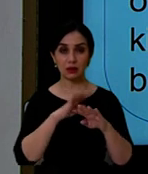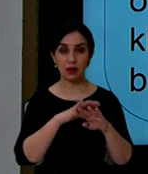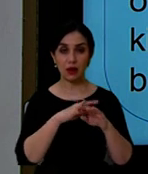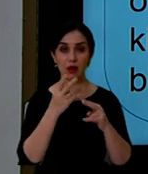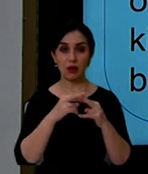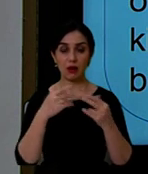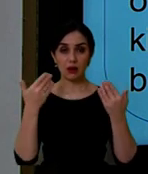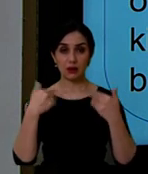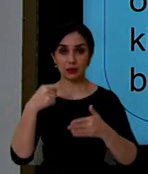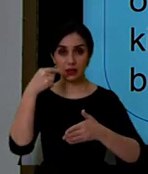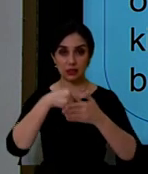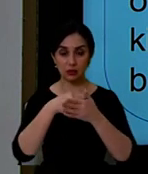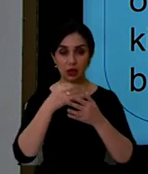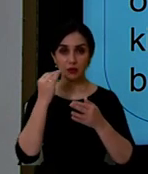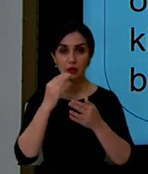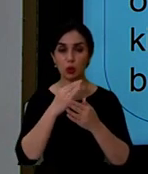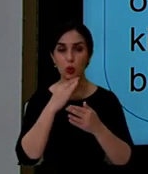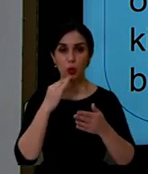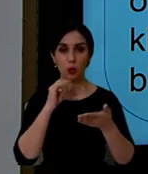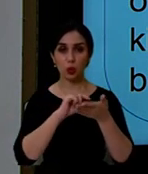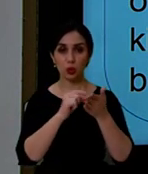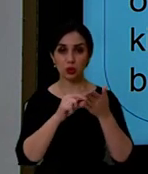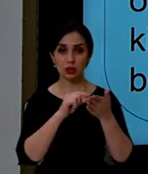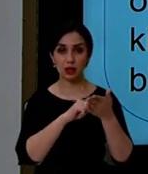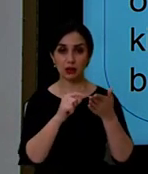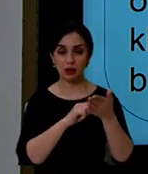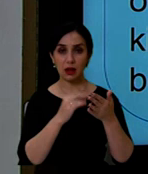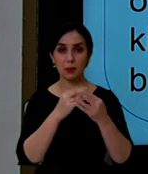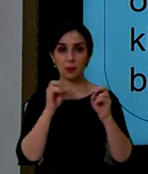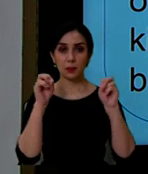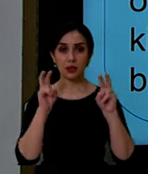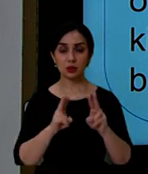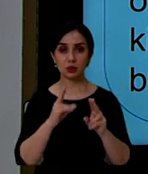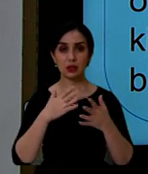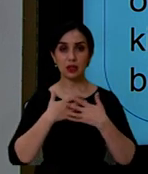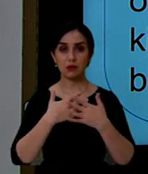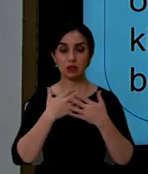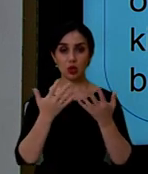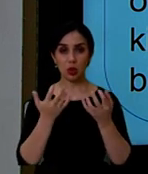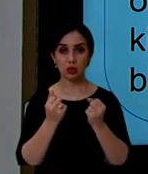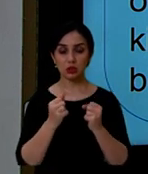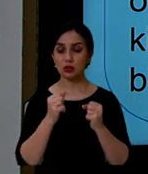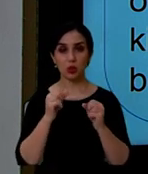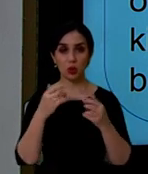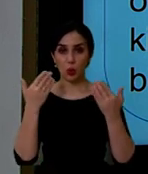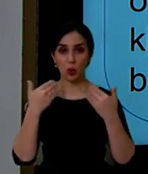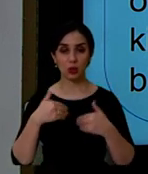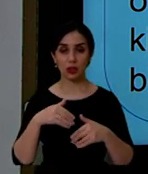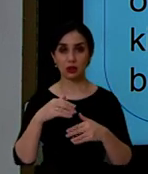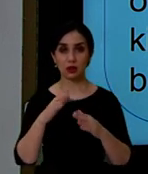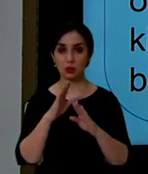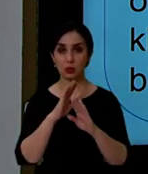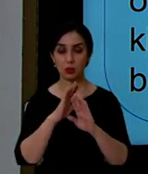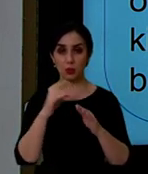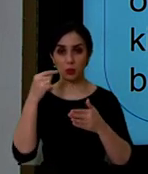va tuban tuzilgan ko'p hujayralilarda maxsus nafas olish organi bo'lmaydi.